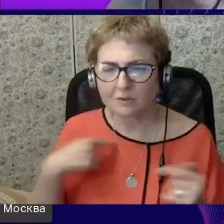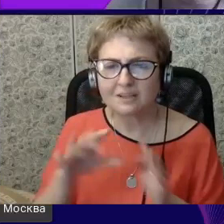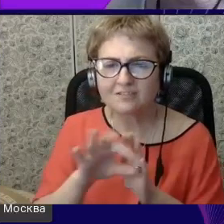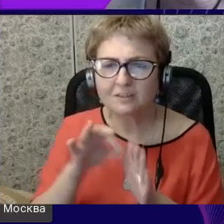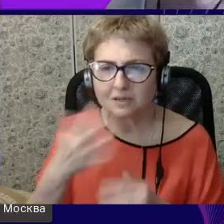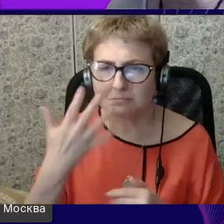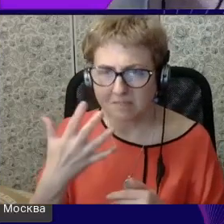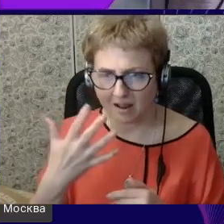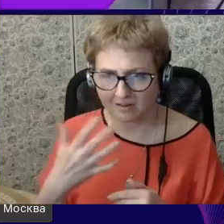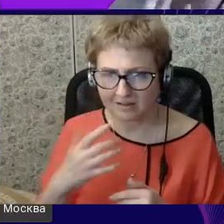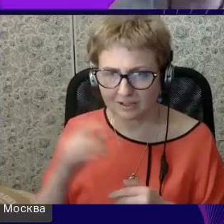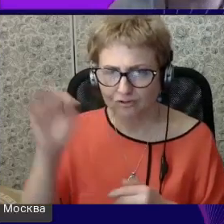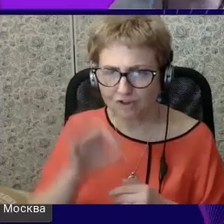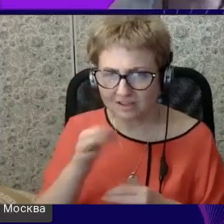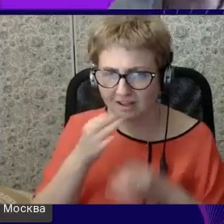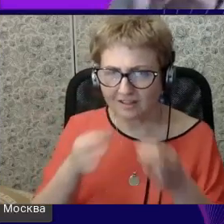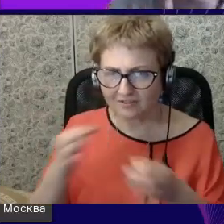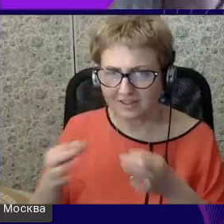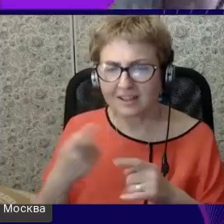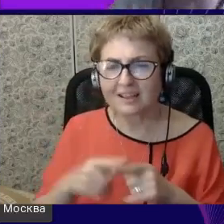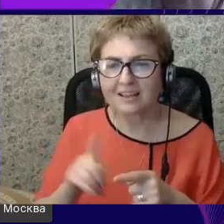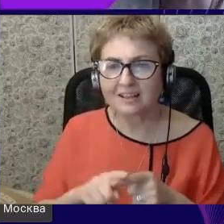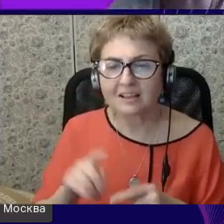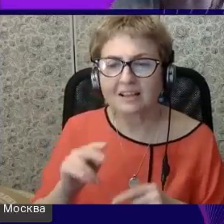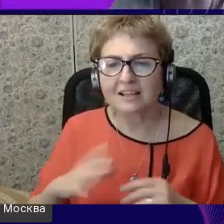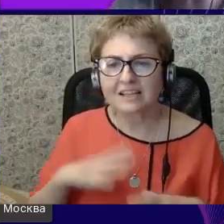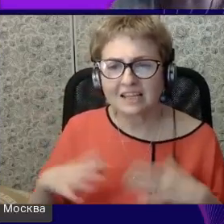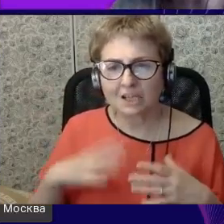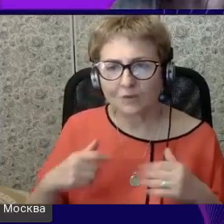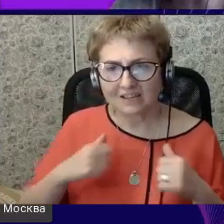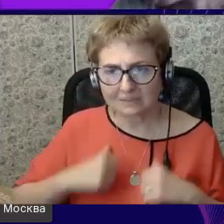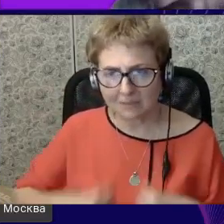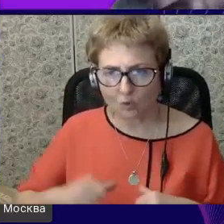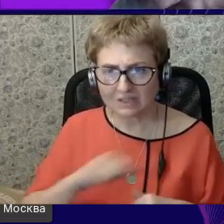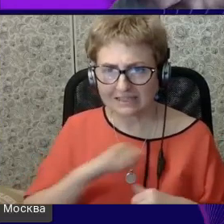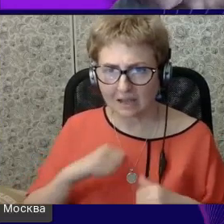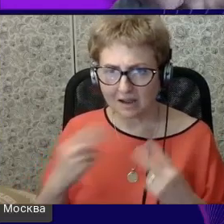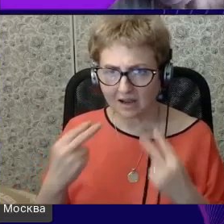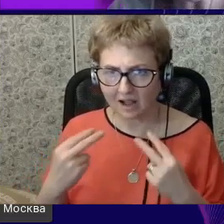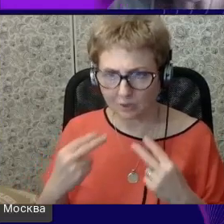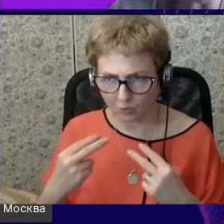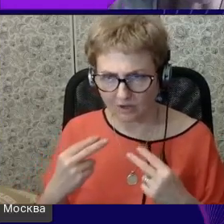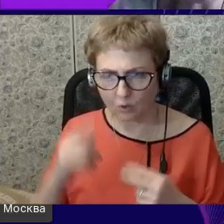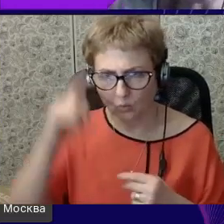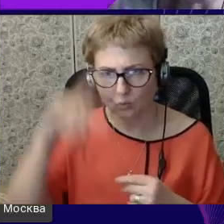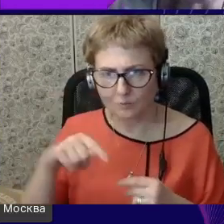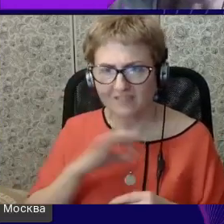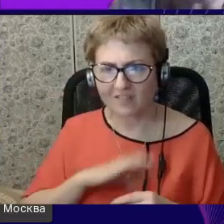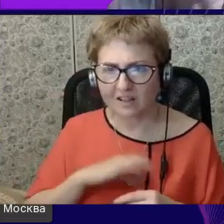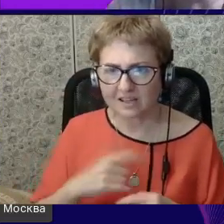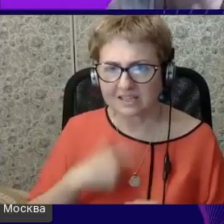что... Вот, упомянули много еще всего, но мы выбрали 5 таких наиболее частых ответов. Это